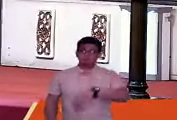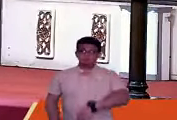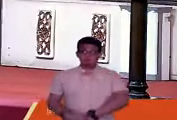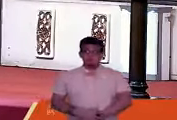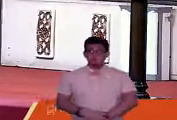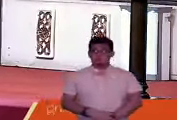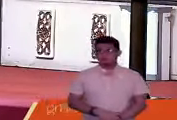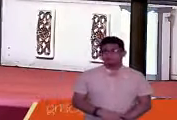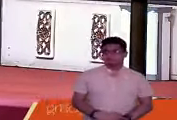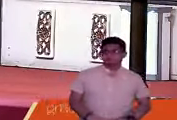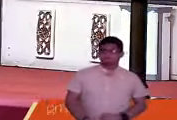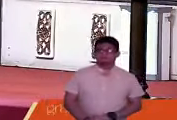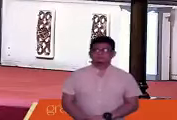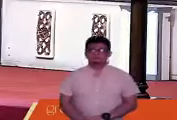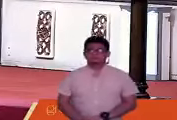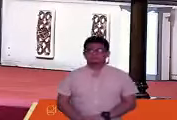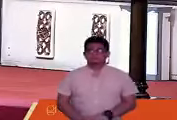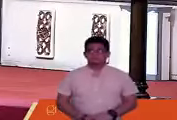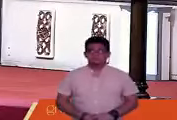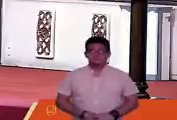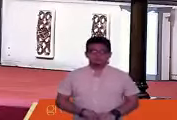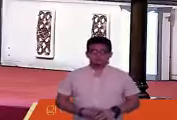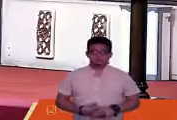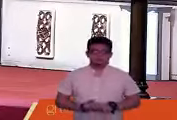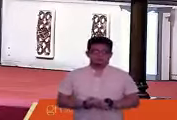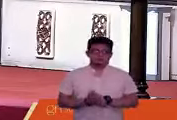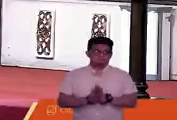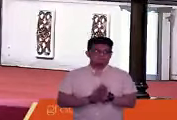what the Word of God is.